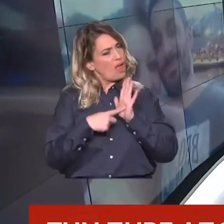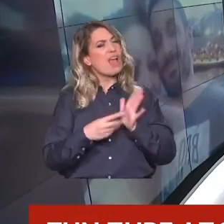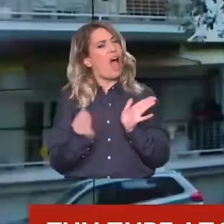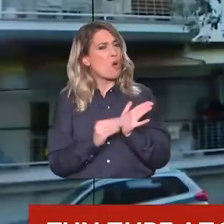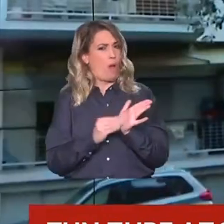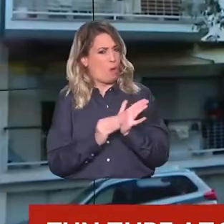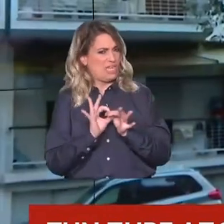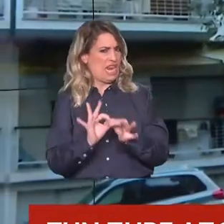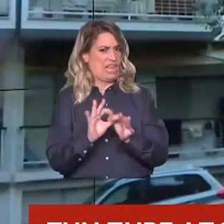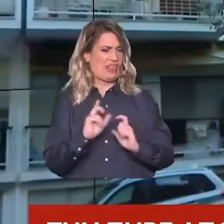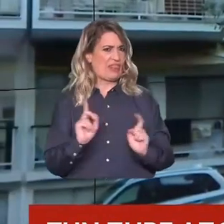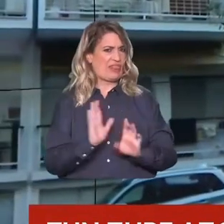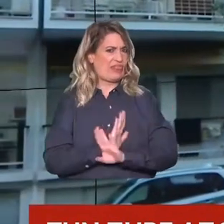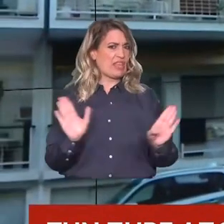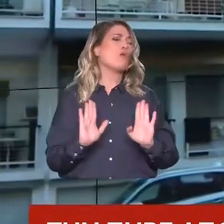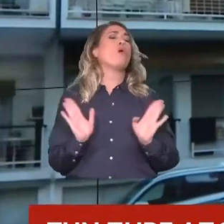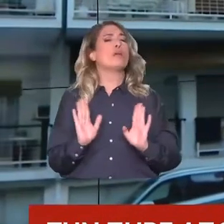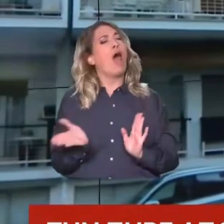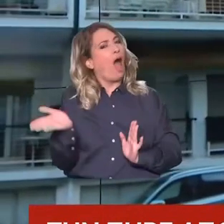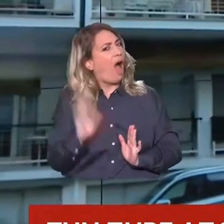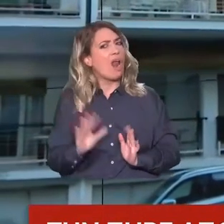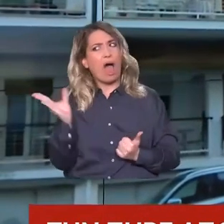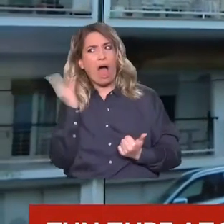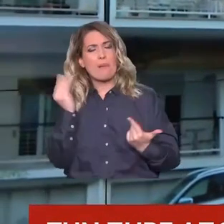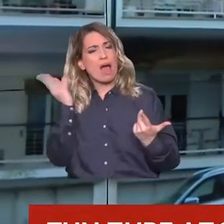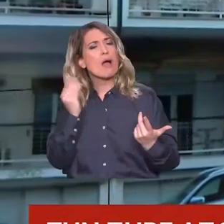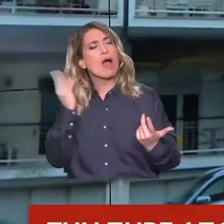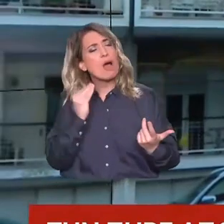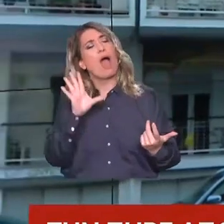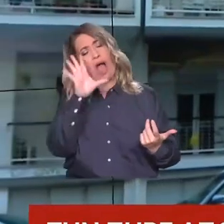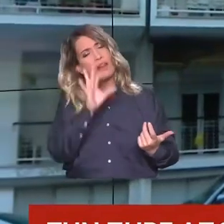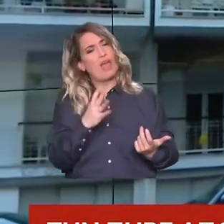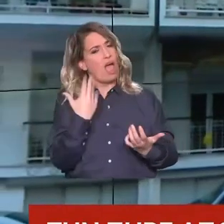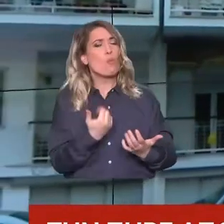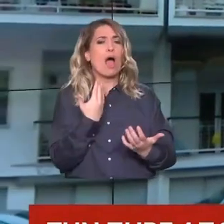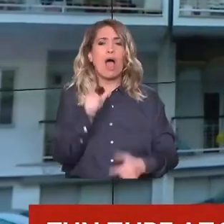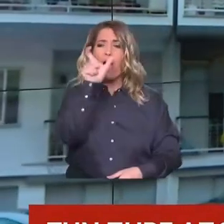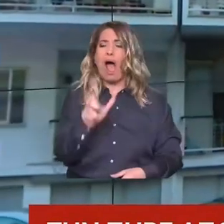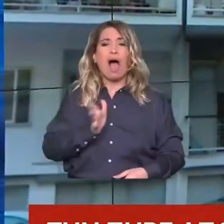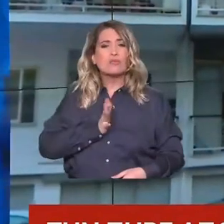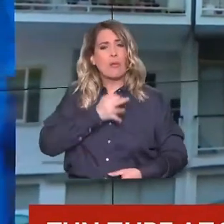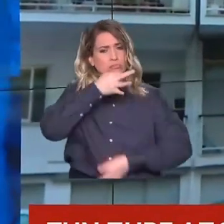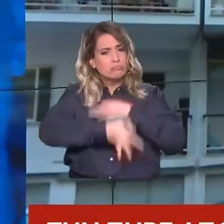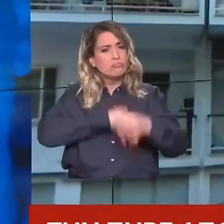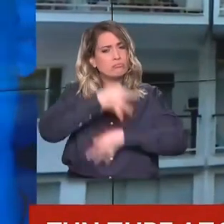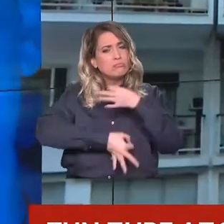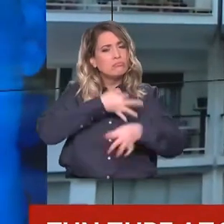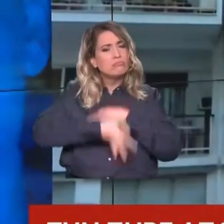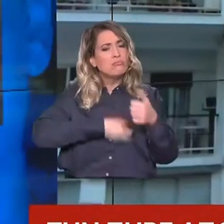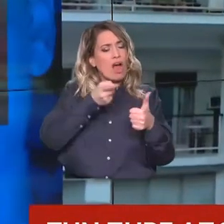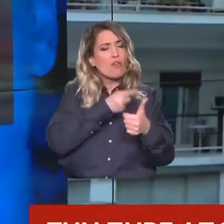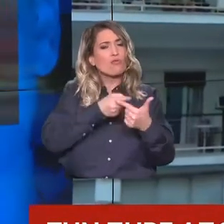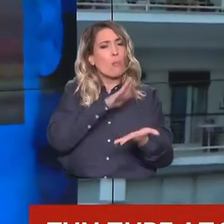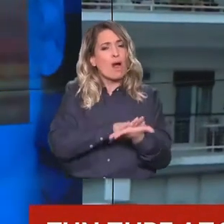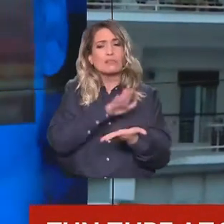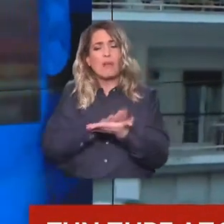πολλά και να σας αποκαλύψουμε και άλλα πράγματα και να ακούσετε και άλλα πρόσωπα που νομίζω θα προσθέσουν σε αυτήν την ιστορία και θα καταλάβετε